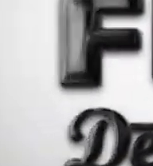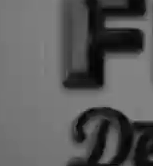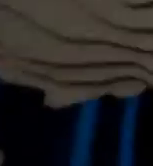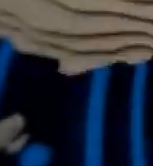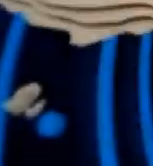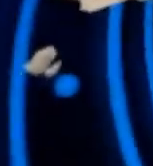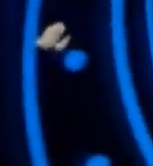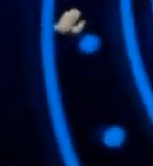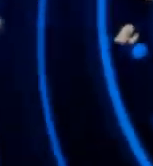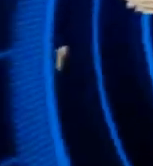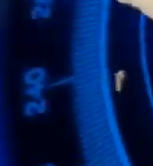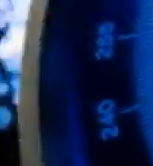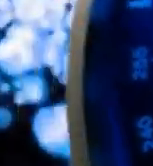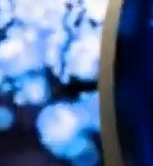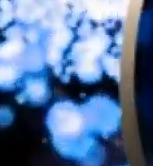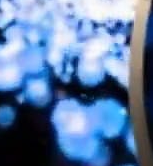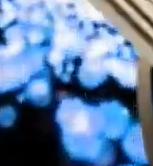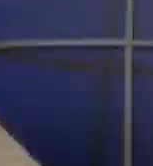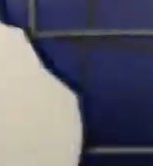की धड़कन।